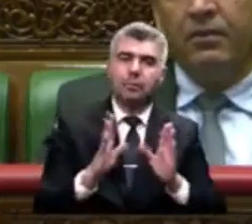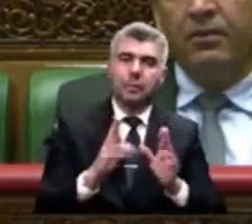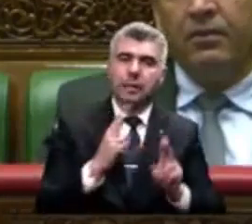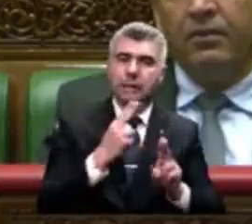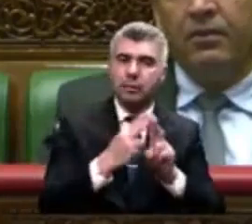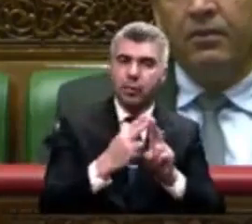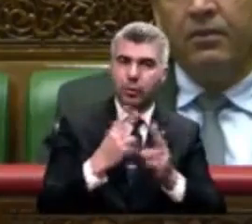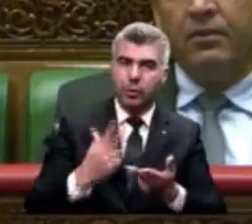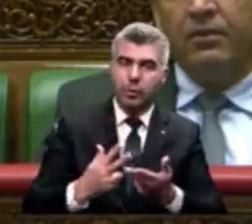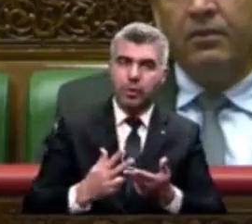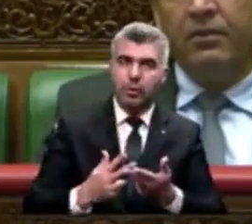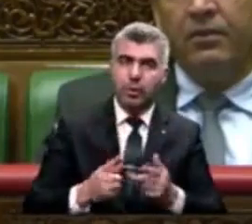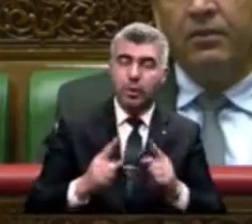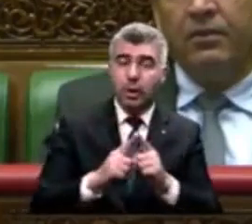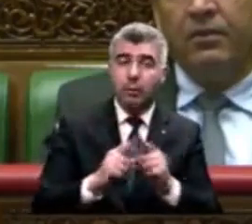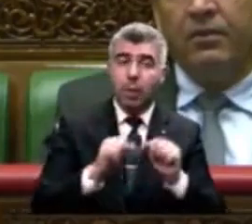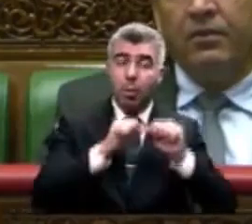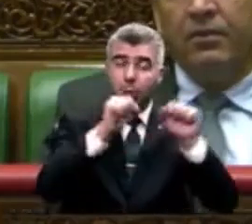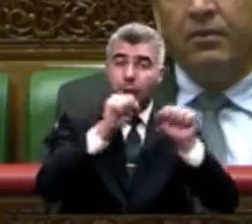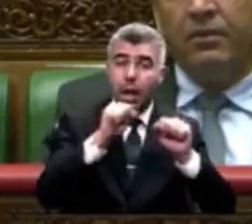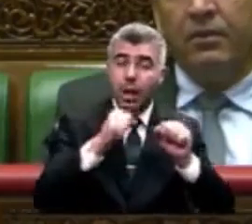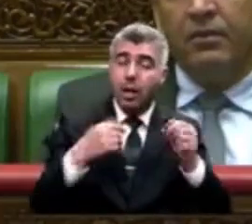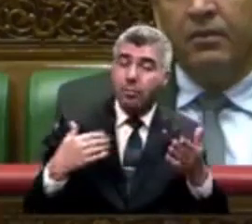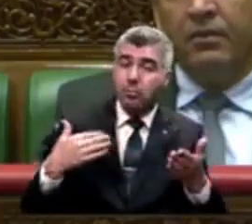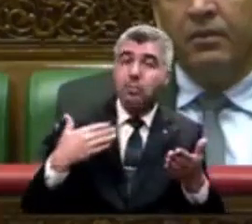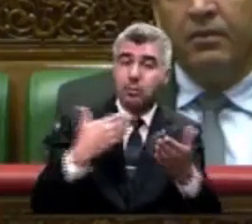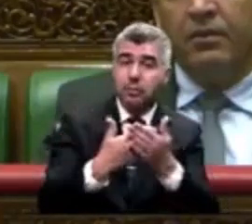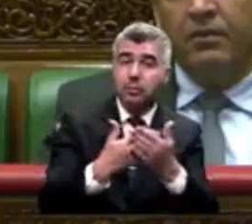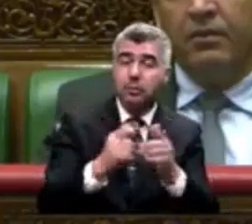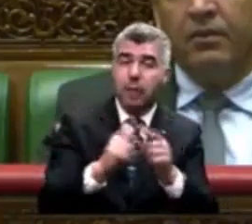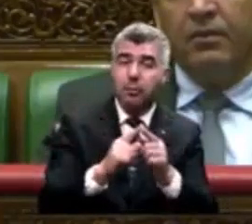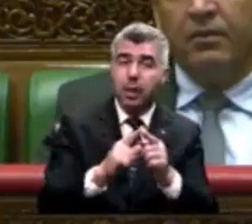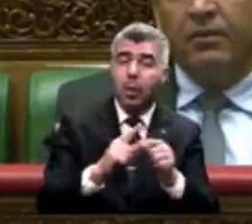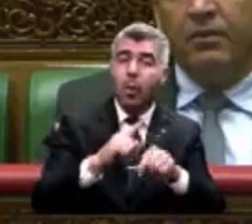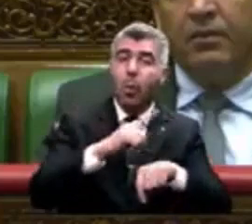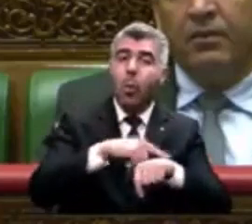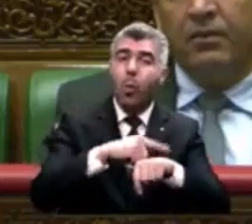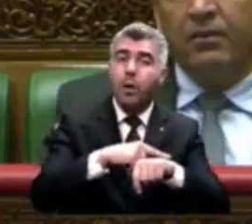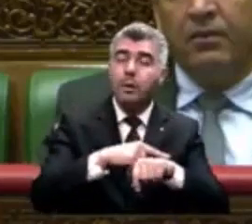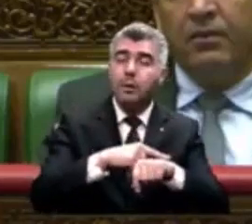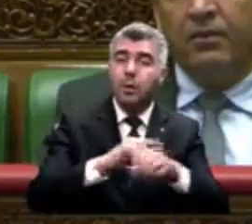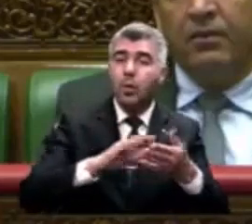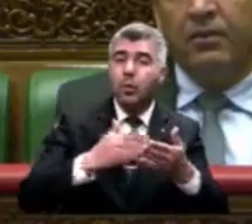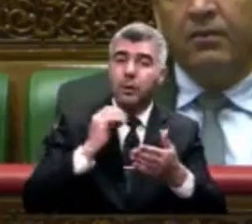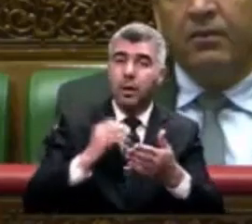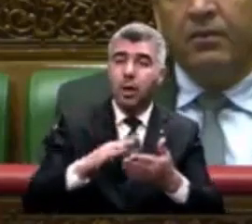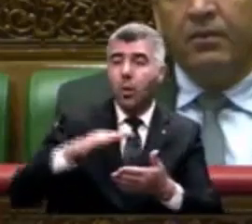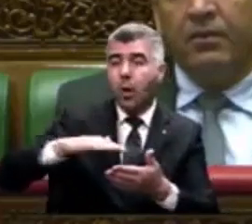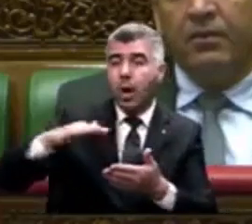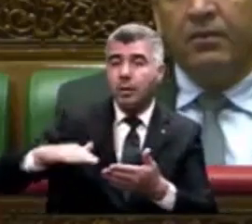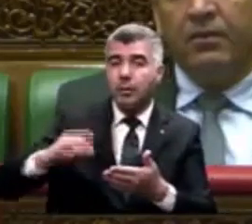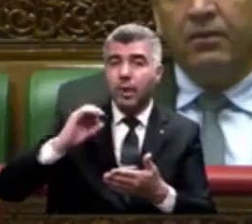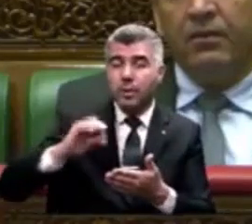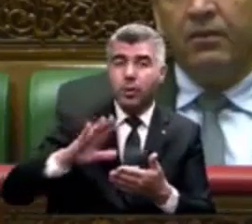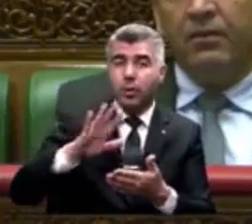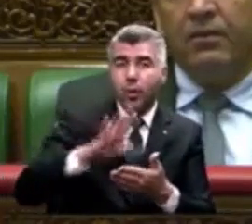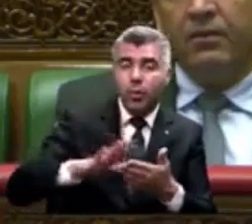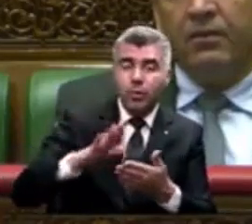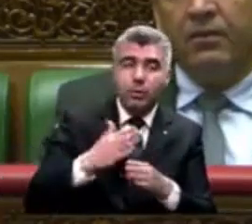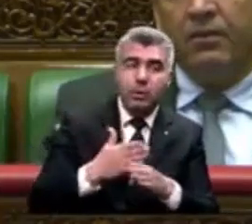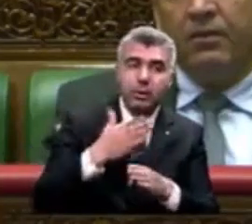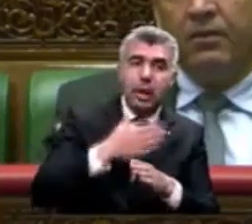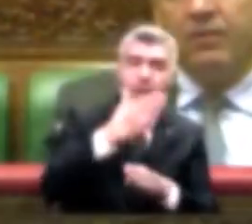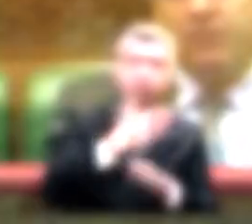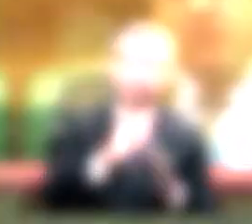بان الاحتقان يقدر يطول وغادي يسبب لنا واحد الهضر زمني، والضحيه والتلميذ والضحيه والتقدم ديال البلاد